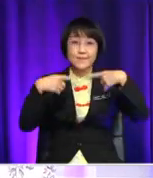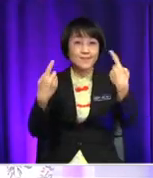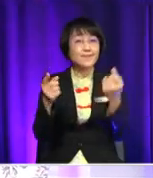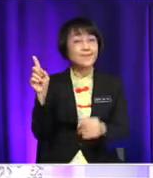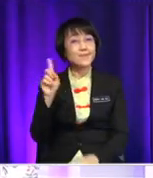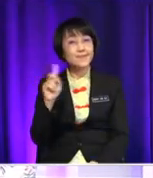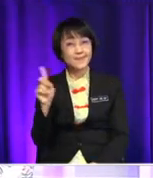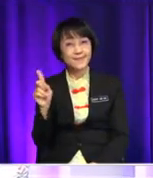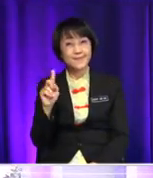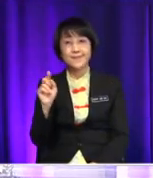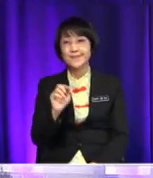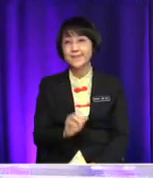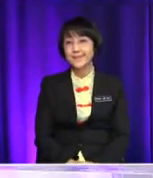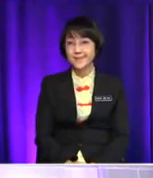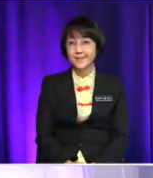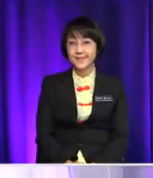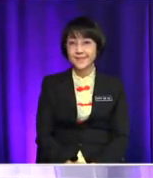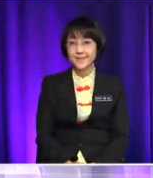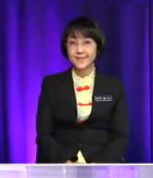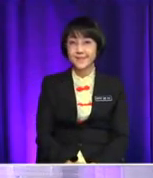di TV an